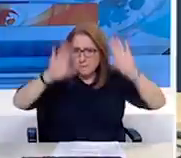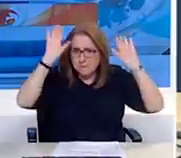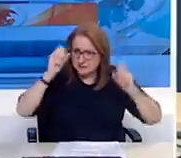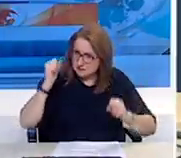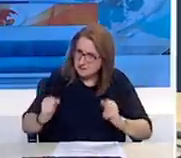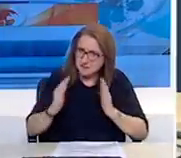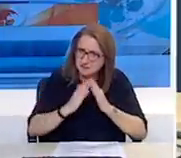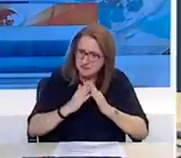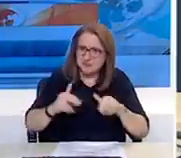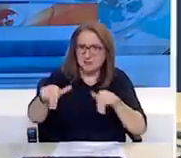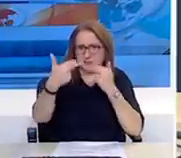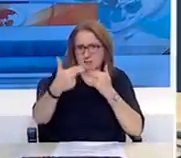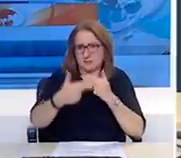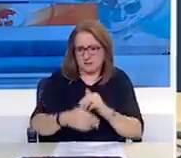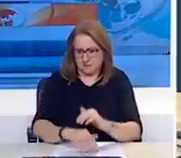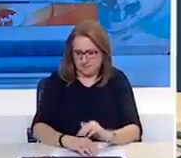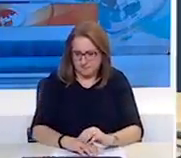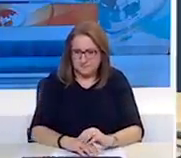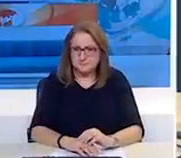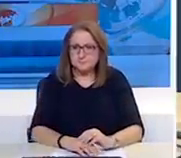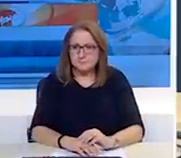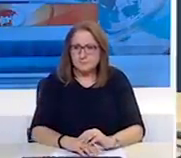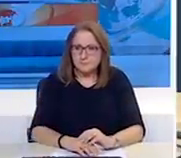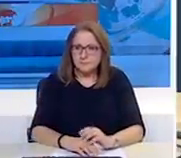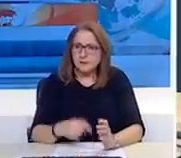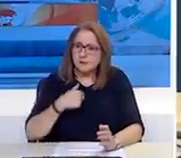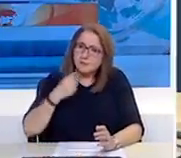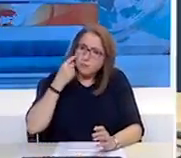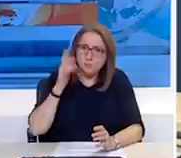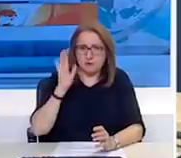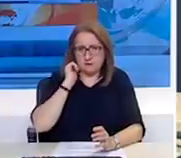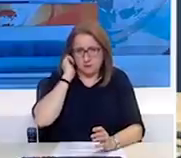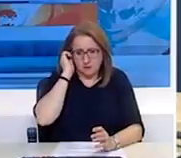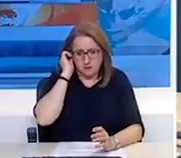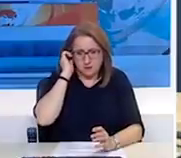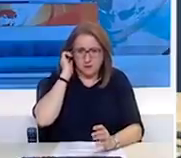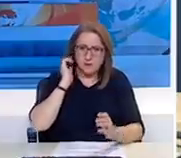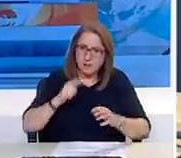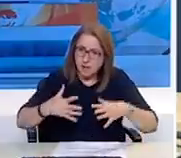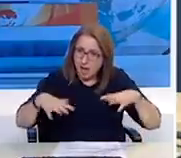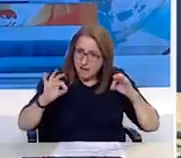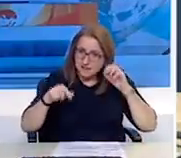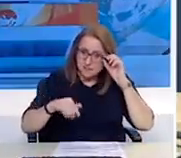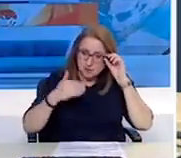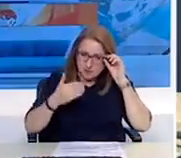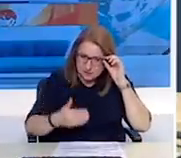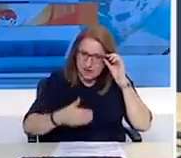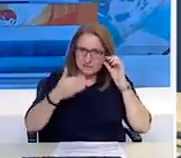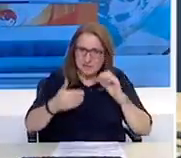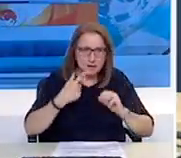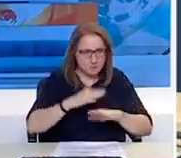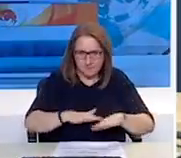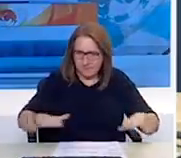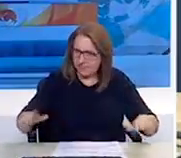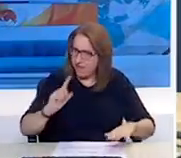πλάνα και άλλων χωρών που είχαν χειρότερα δεδομένα από εμάς, και θα το δούμε. Ξεκινήσαμε μάλιστα από ομάδες του πληθυσμού, όχι από μικρά παιδιά